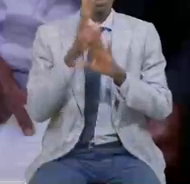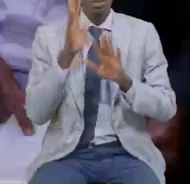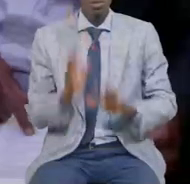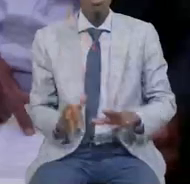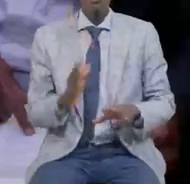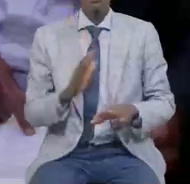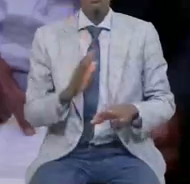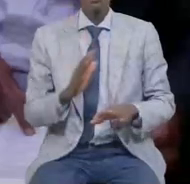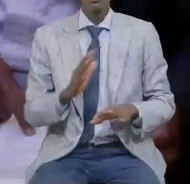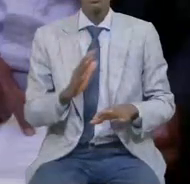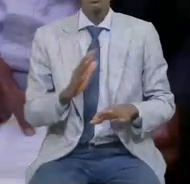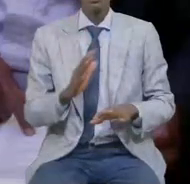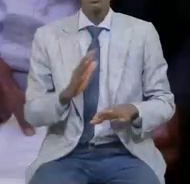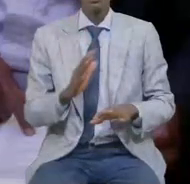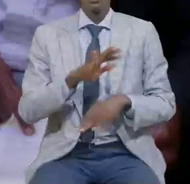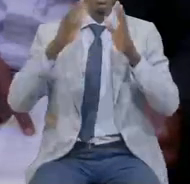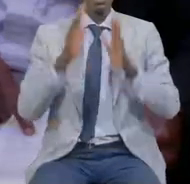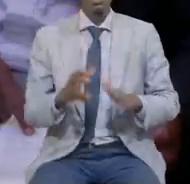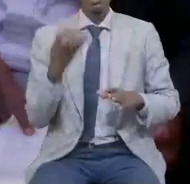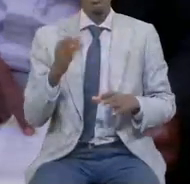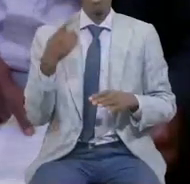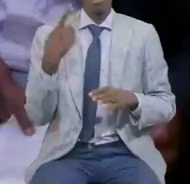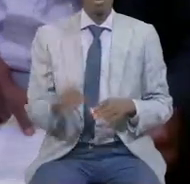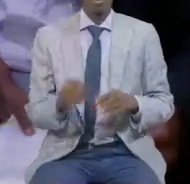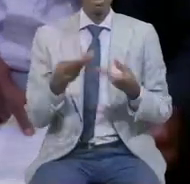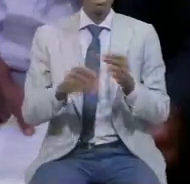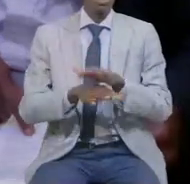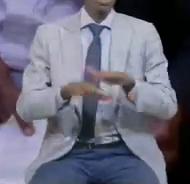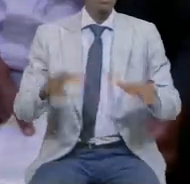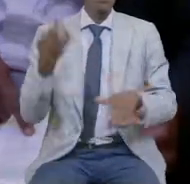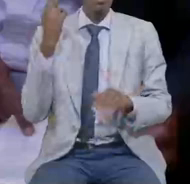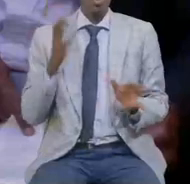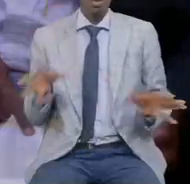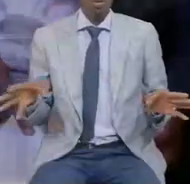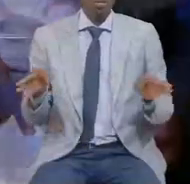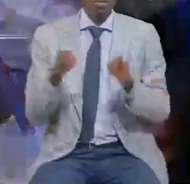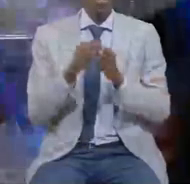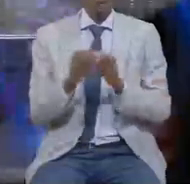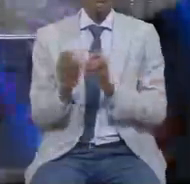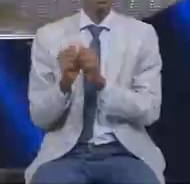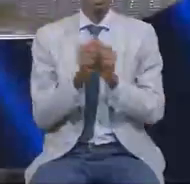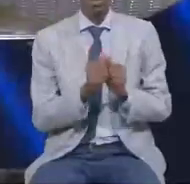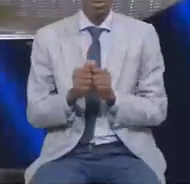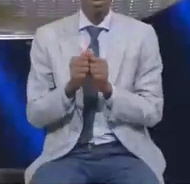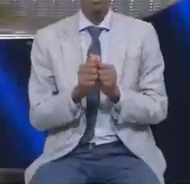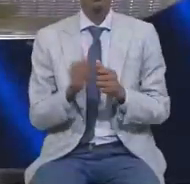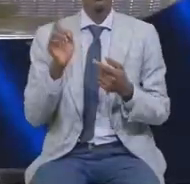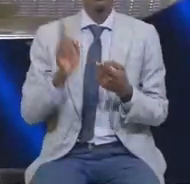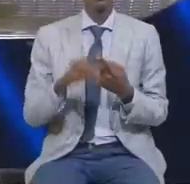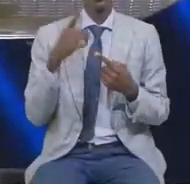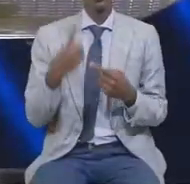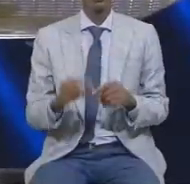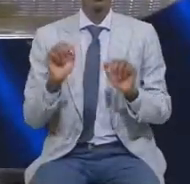les jurisconsultes, les juges et tous les magistrats des provinces s'assemblèrent pour